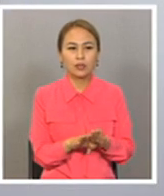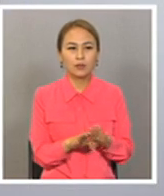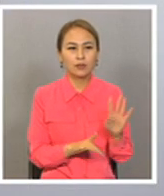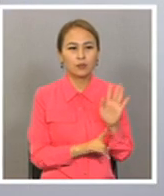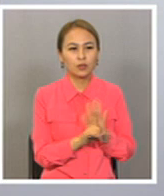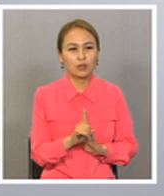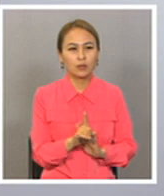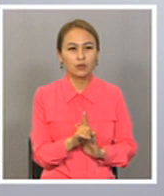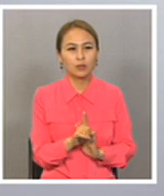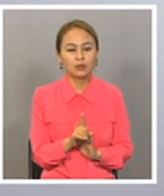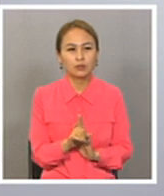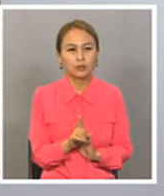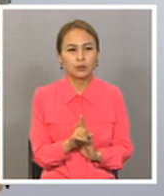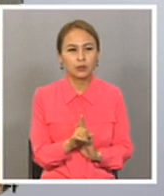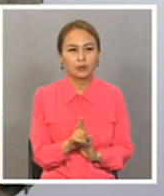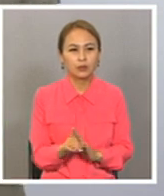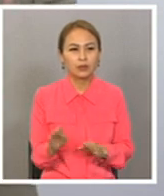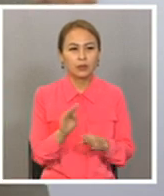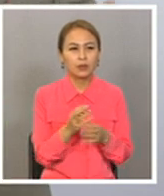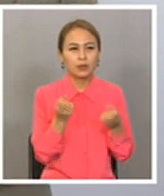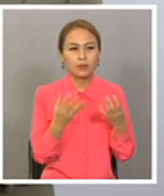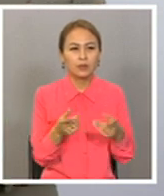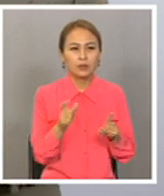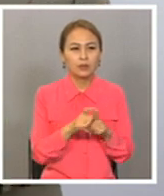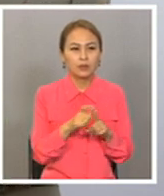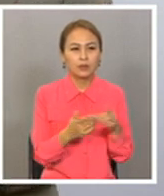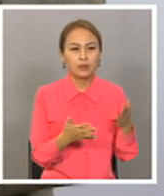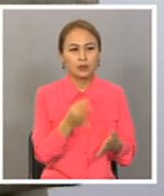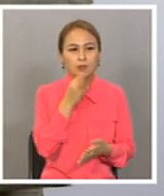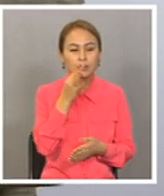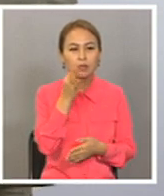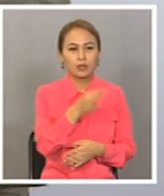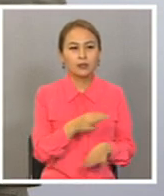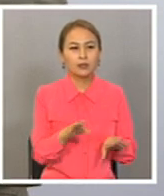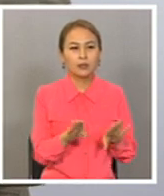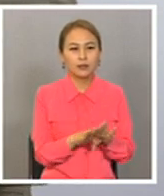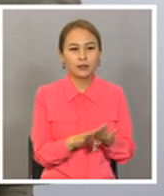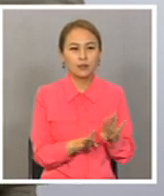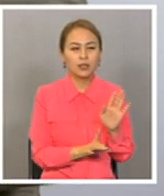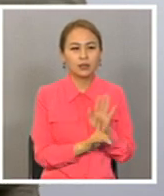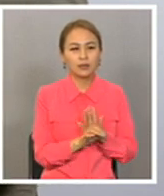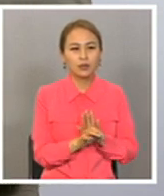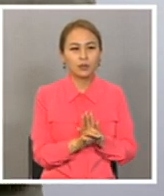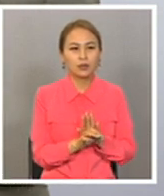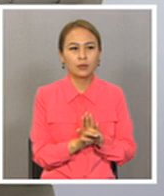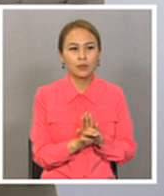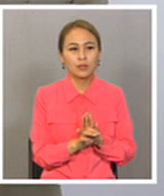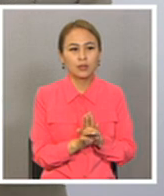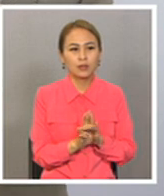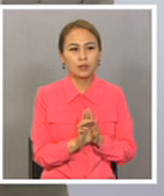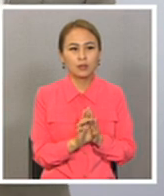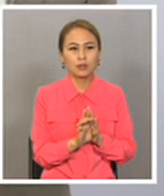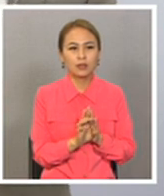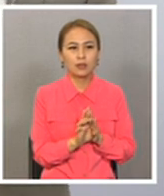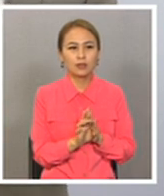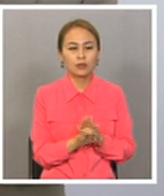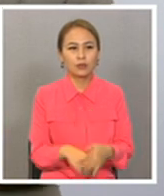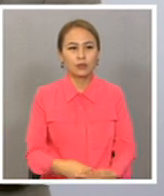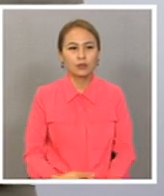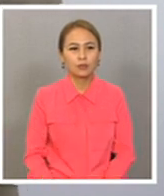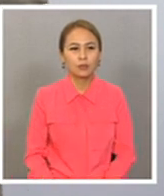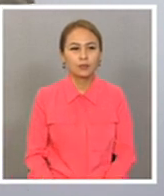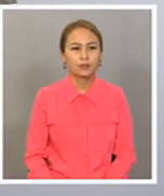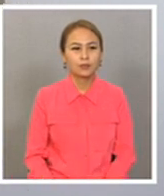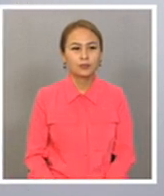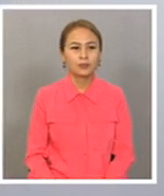2-ден 1-ге тең. Немесе қарапайым сөзбен айтсақ, жартысына тең. Ал осы 2-ден 1-ді қалайша біз ондық бөлшекке айналдыра аламыз? Ол